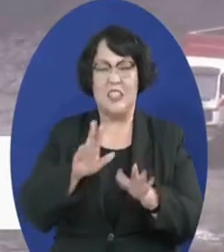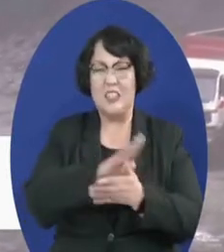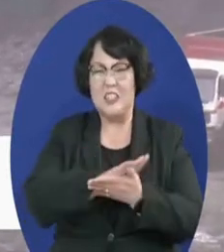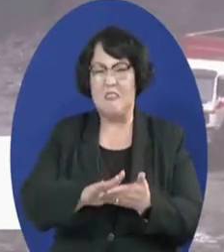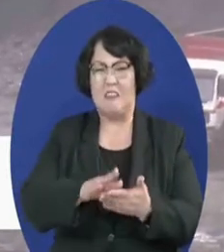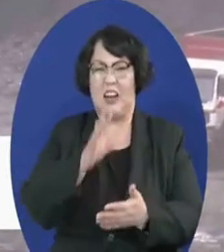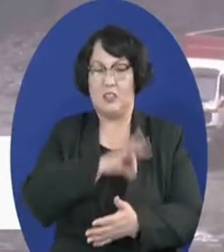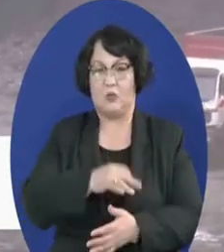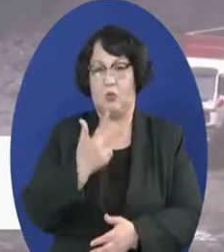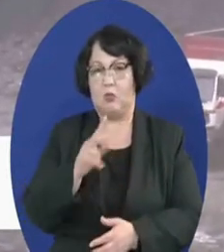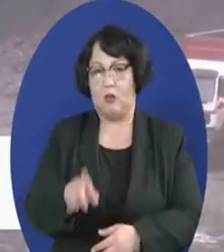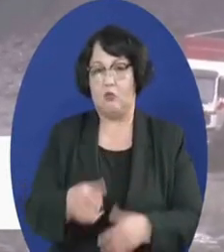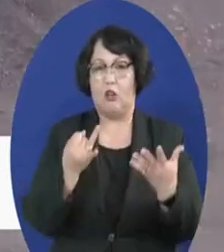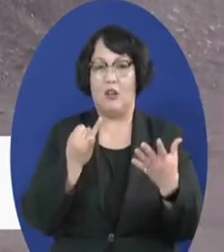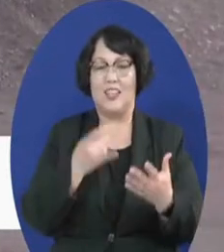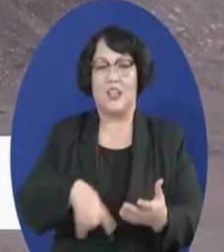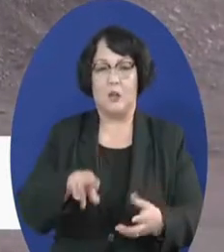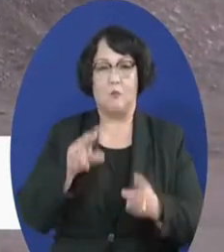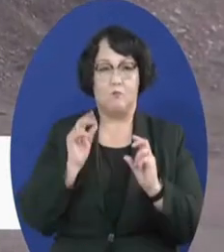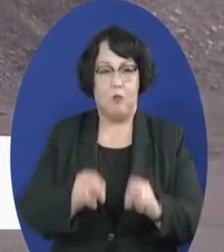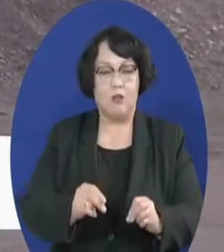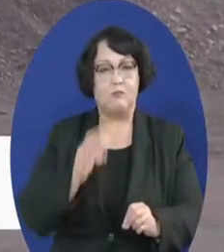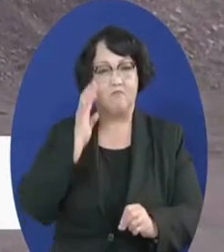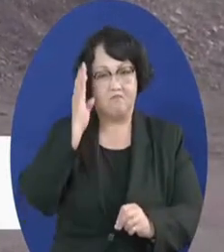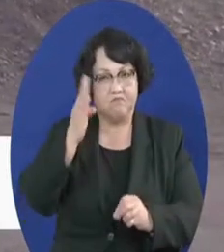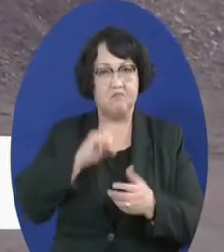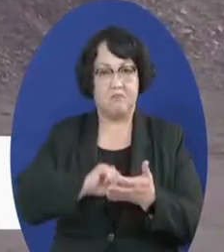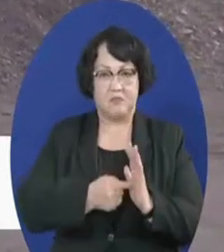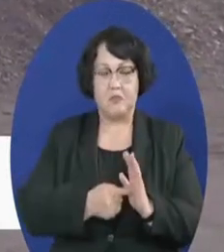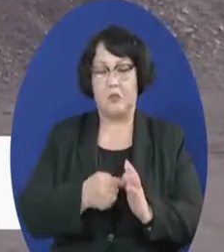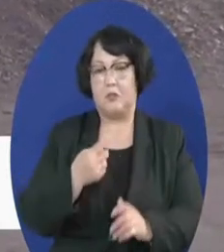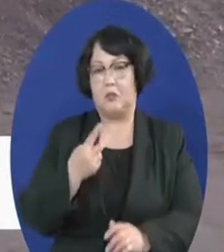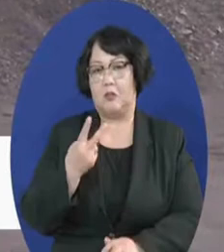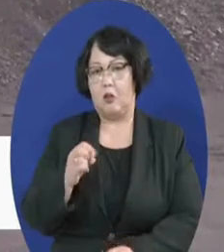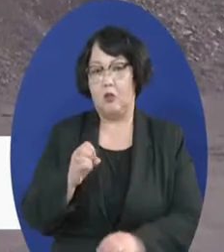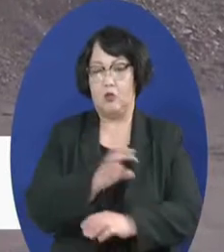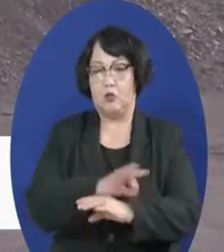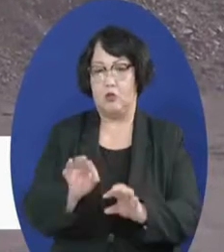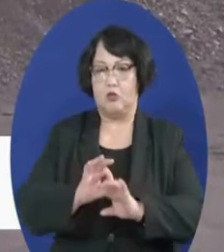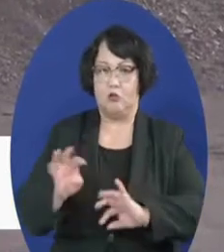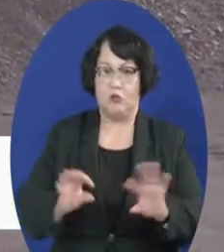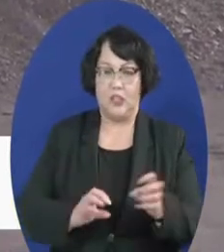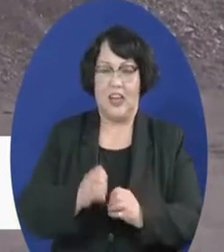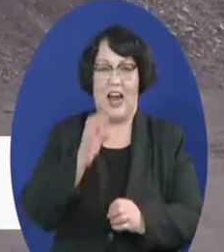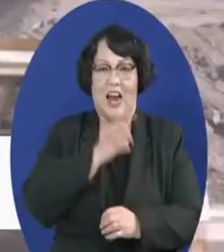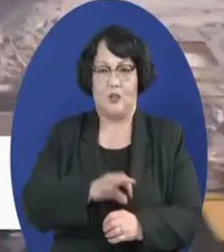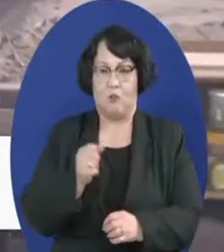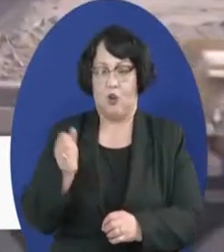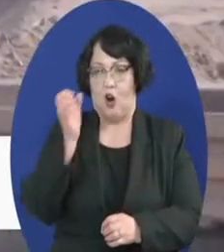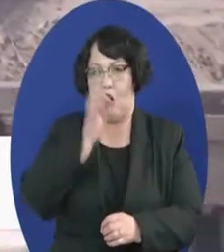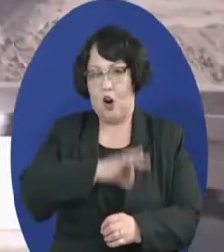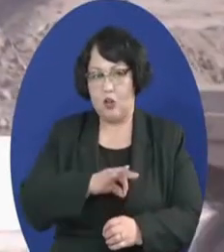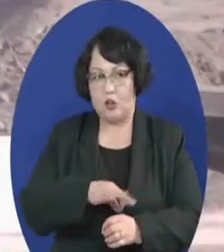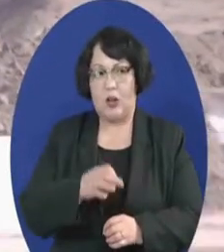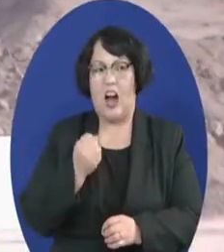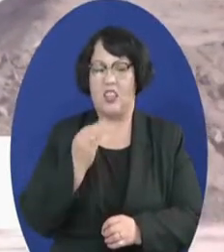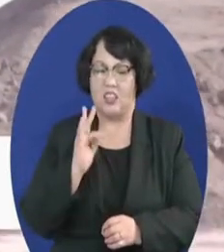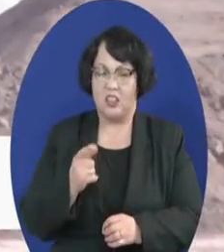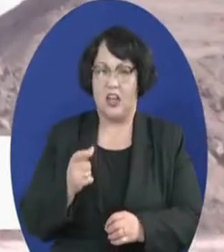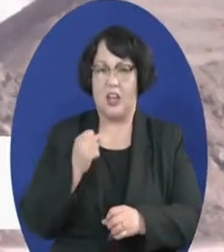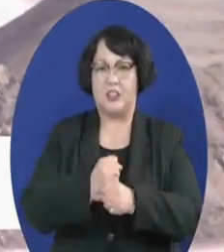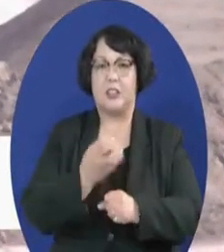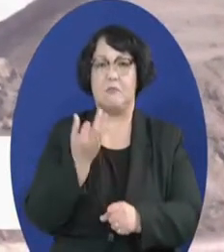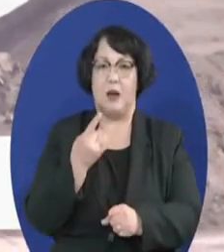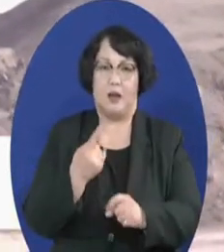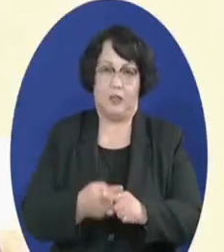ашиг 3.7 их найдад хүрэх болно гэж тооцож байна. За нийтдээ 20 төсөл хэрэгжүүлж ашиг орлогоо ажлын байраа нэмэгдүүлэхээр